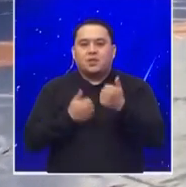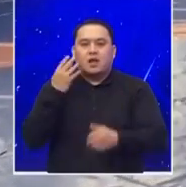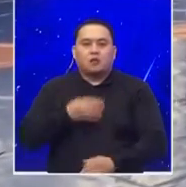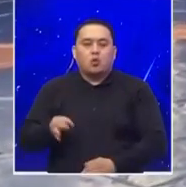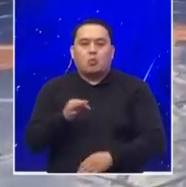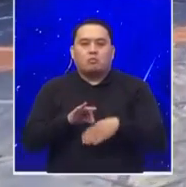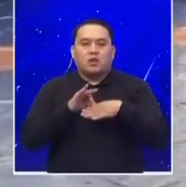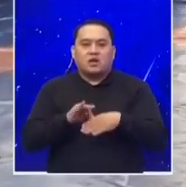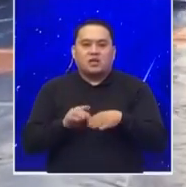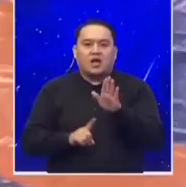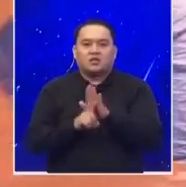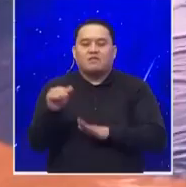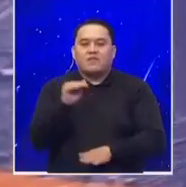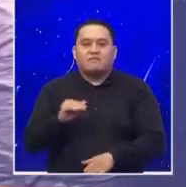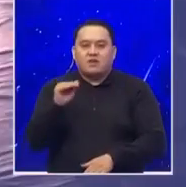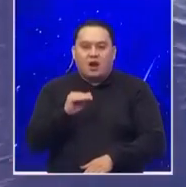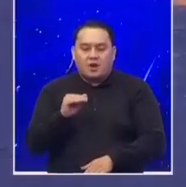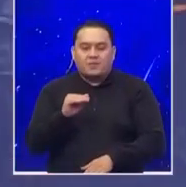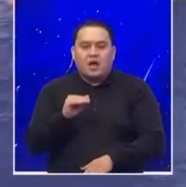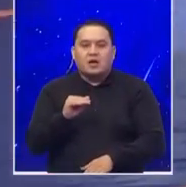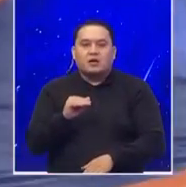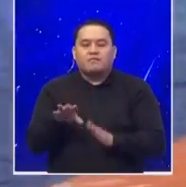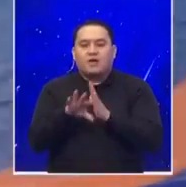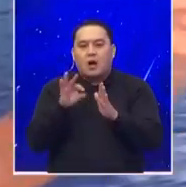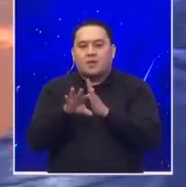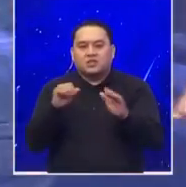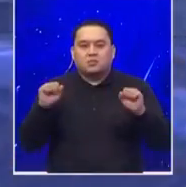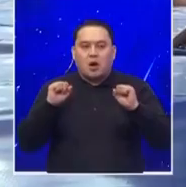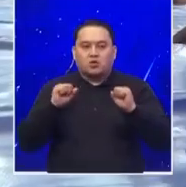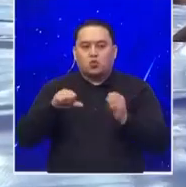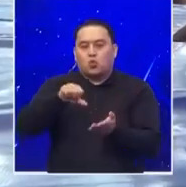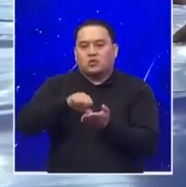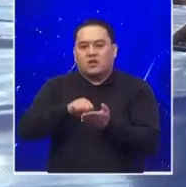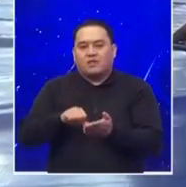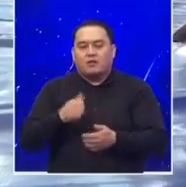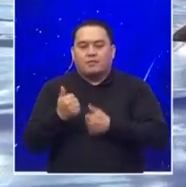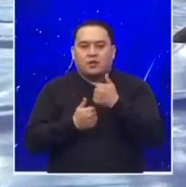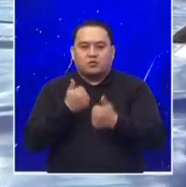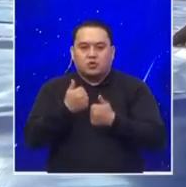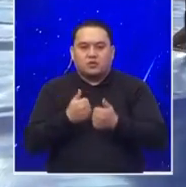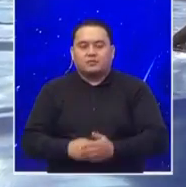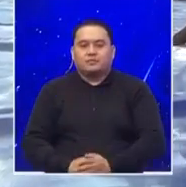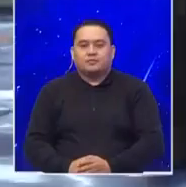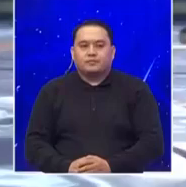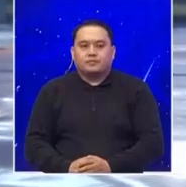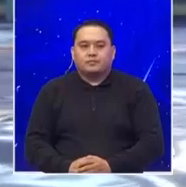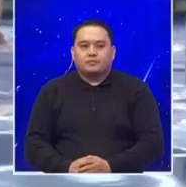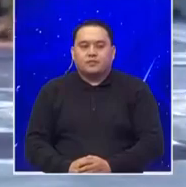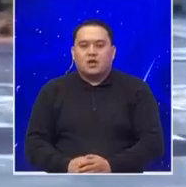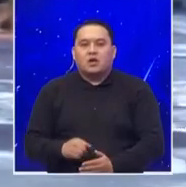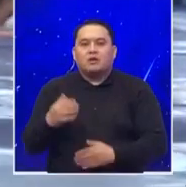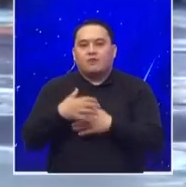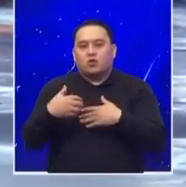области пройдет в начале февраля в Талгарском районе. Тогда и определятся спортсмены, которые представят регион на первенстве страны. Оно, к слову, стартует в